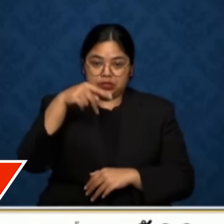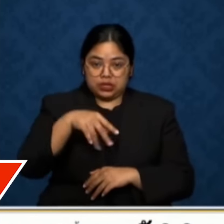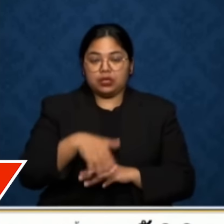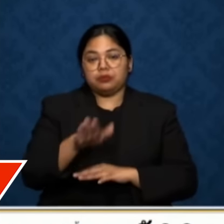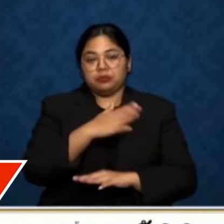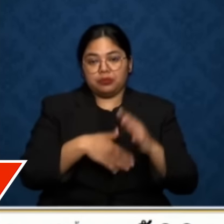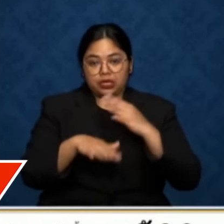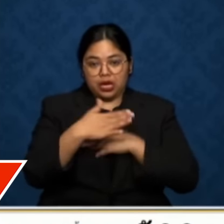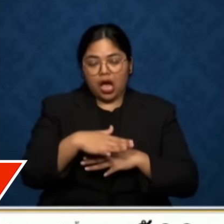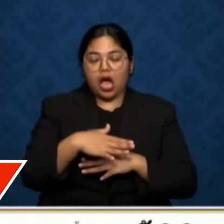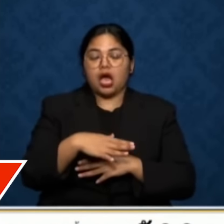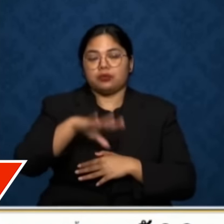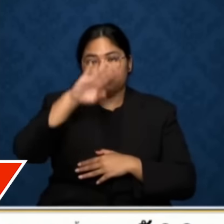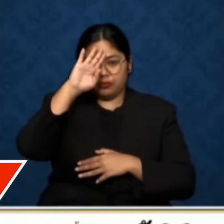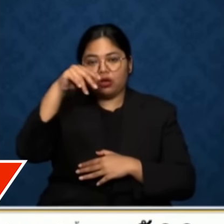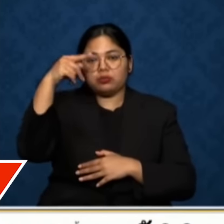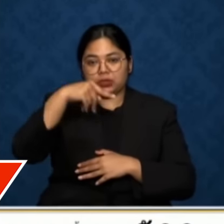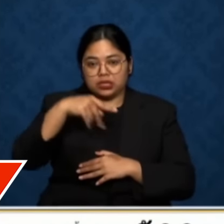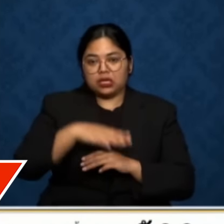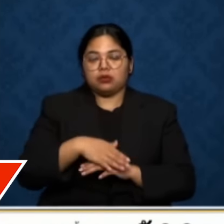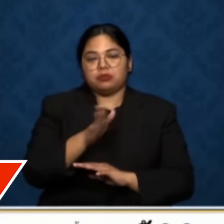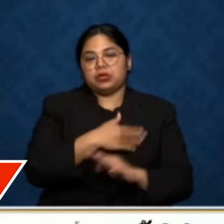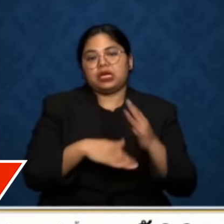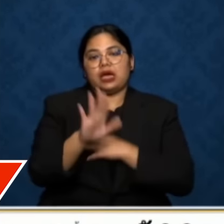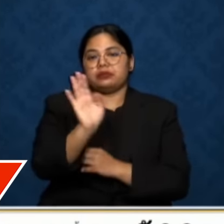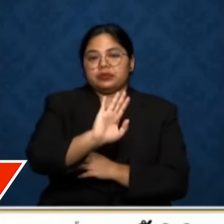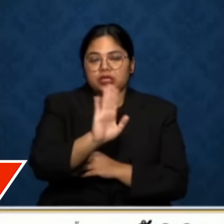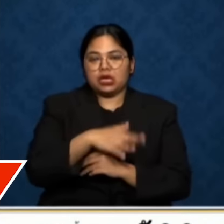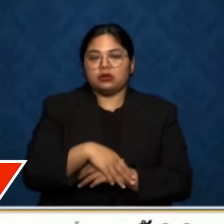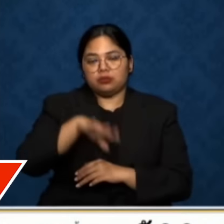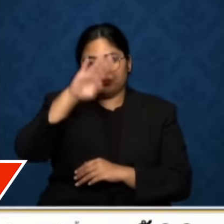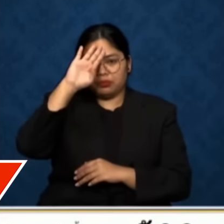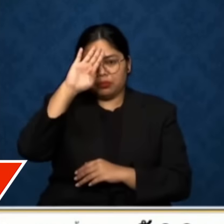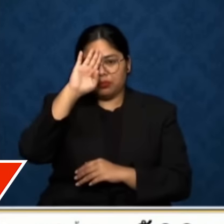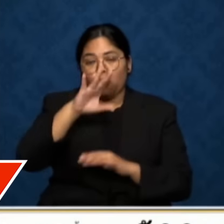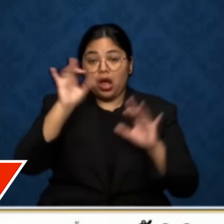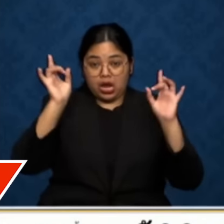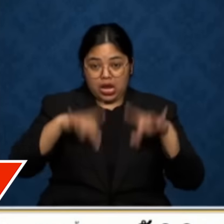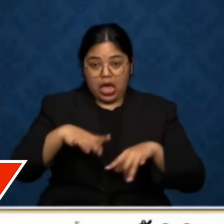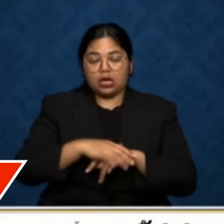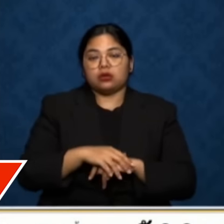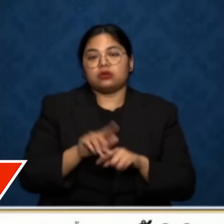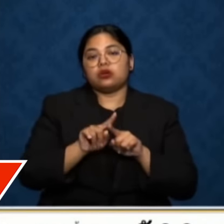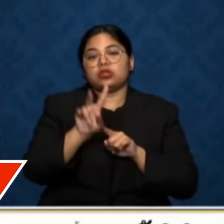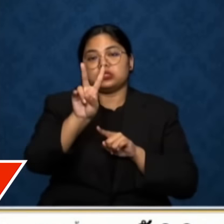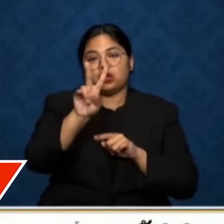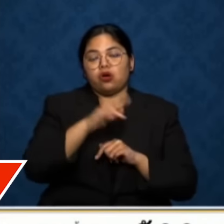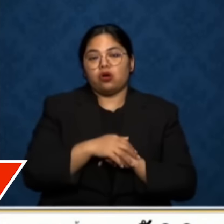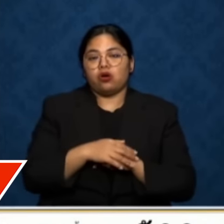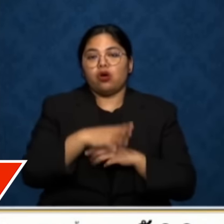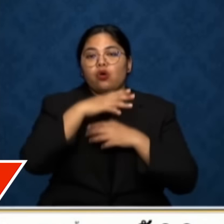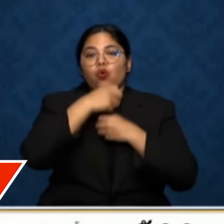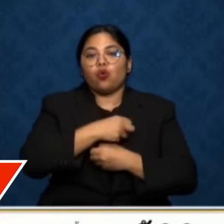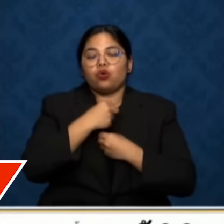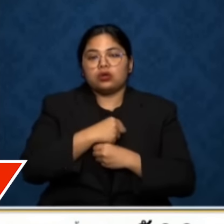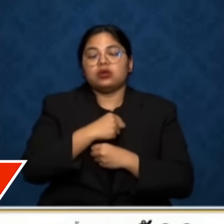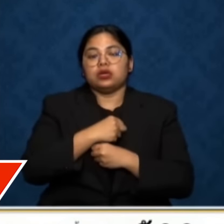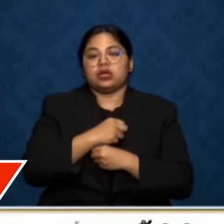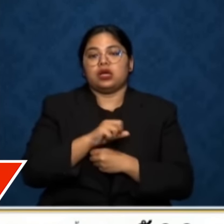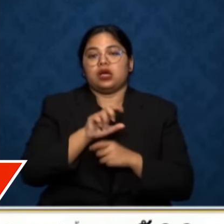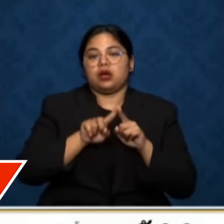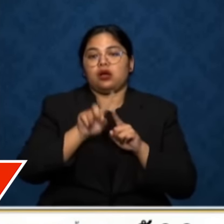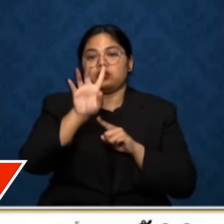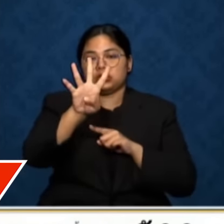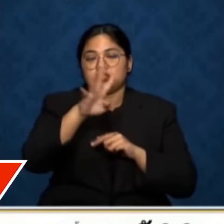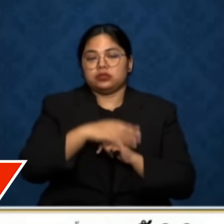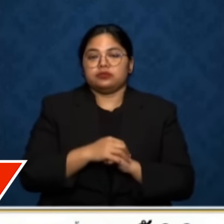มีสูงอายุพิการตัดทิ้งไม่ใช่แน่นอนนะครับเจ็บป่วยร้ายแรงคือข้อ2สูงอายุคือข้อ4ผมไม่ลงข้อ2แล้ว